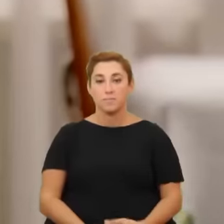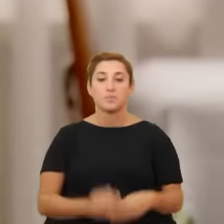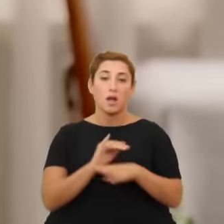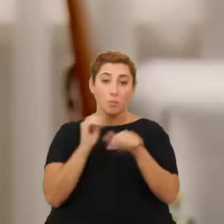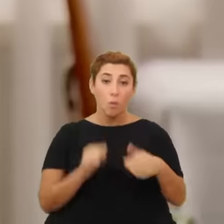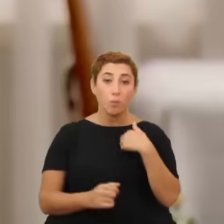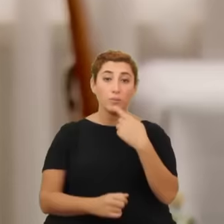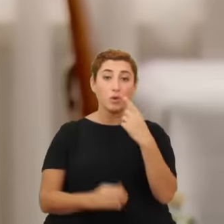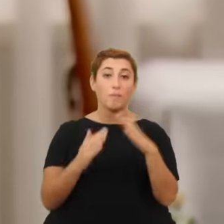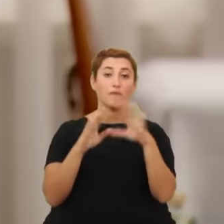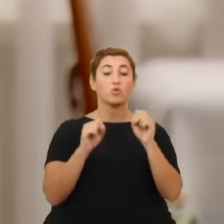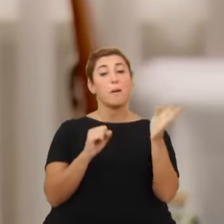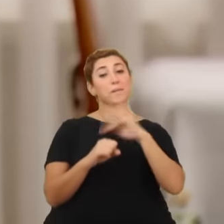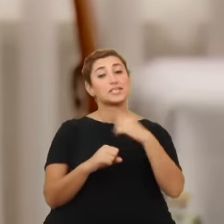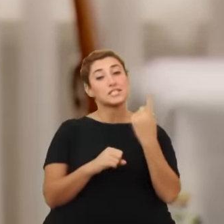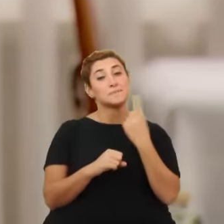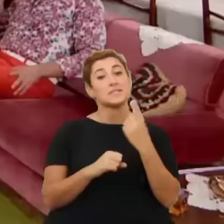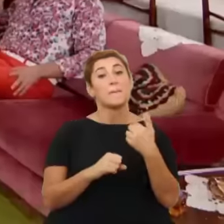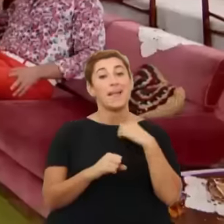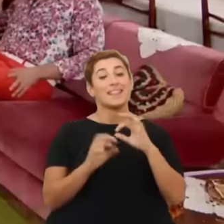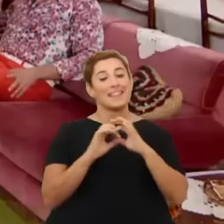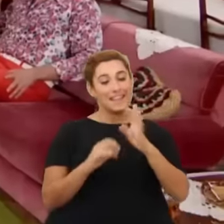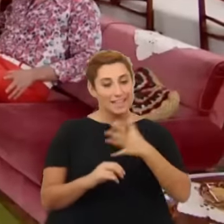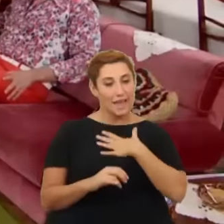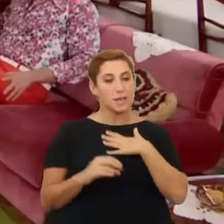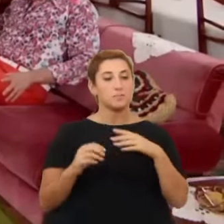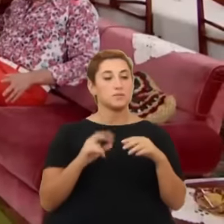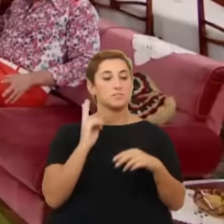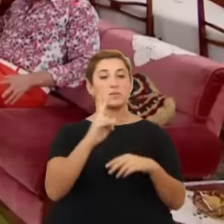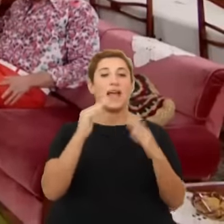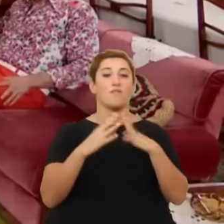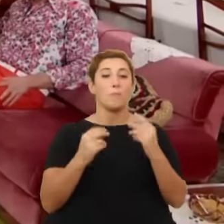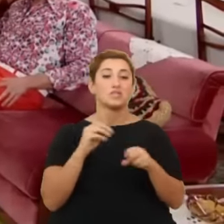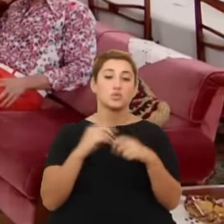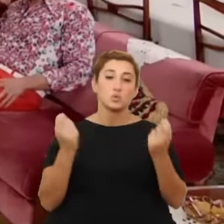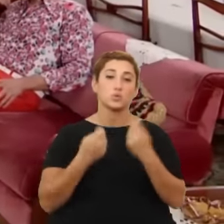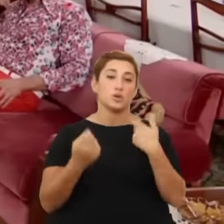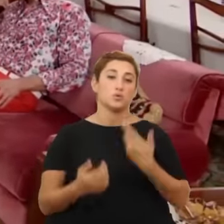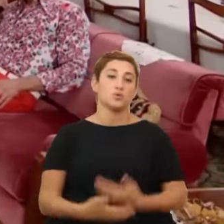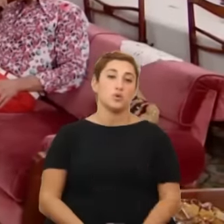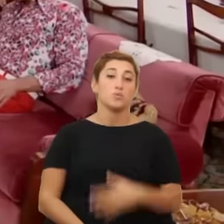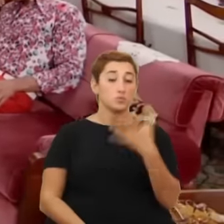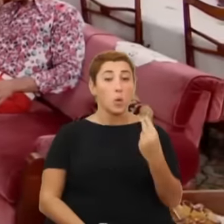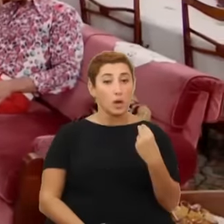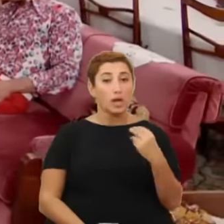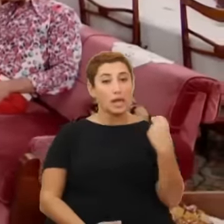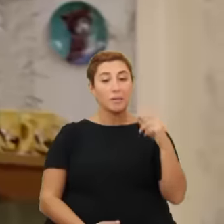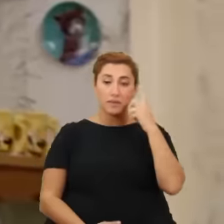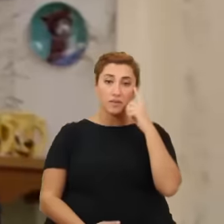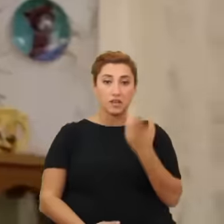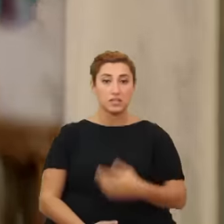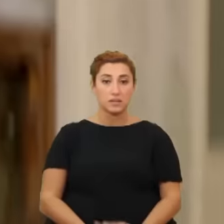Hayatım onu mu söylüyorum ben? Ev tutmak başka bir şey. Ben tamamen kendimize ait bir ev olsun diye uğraşıyorum. Çok iyi. İyi bir